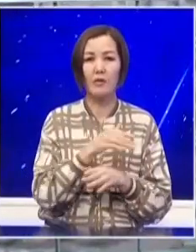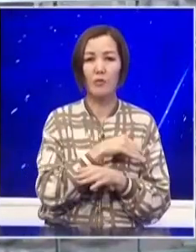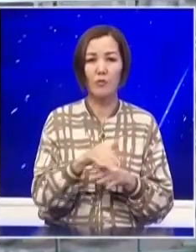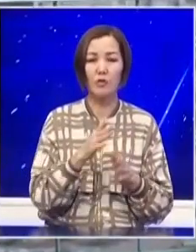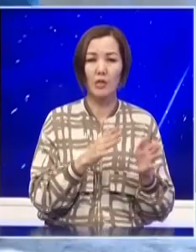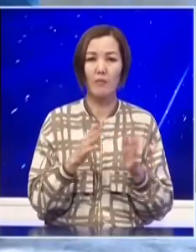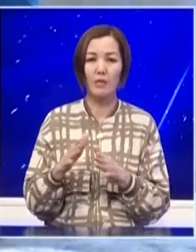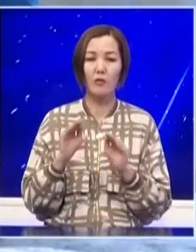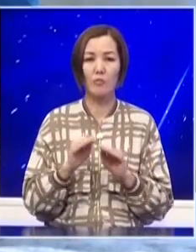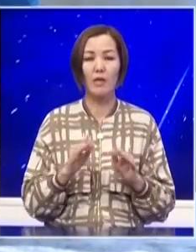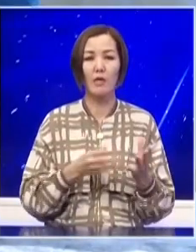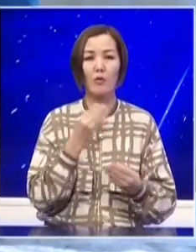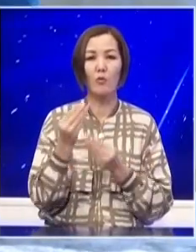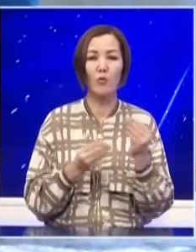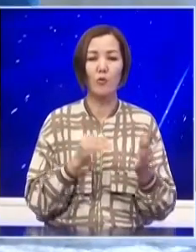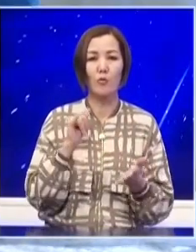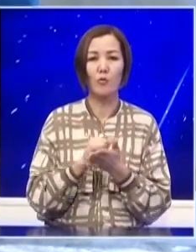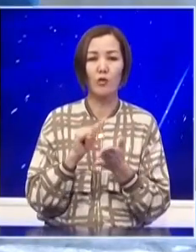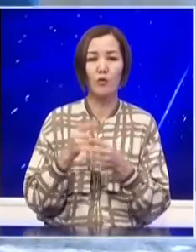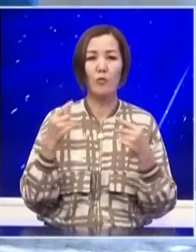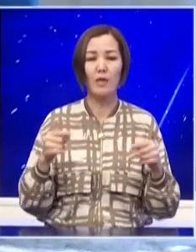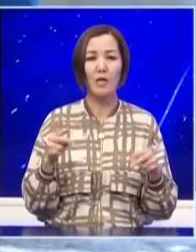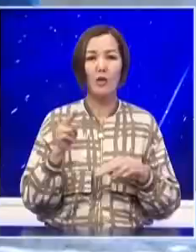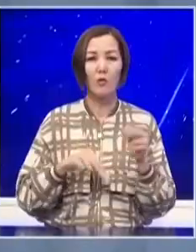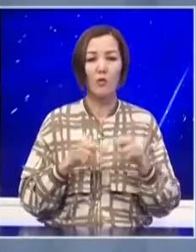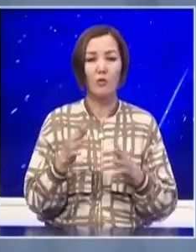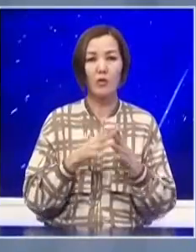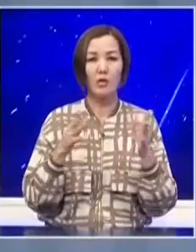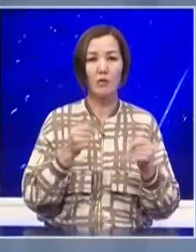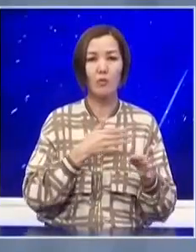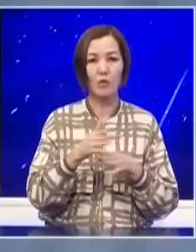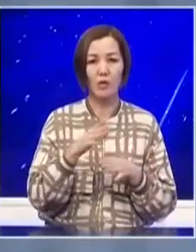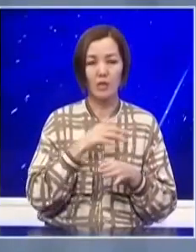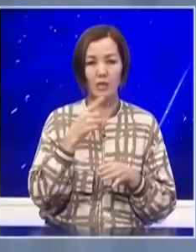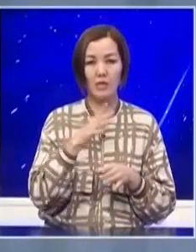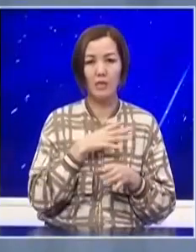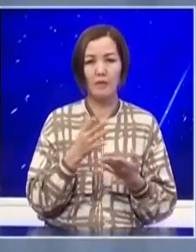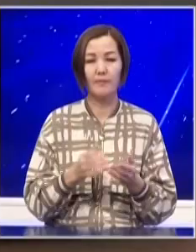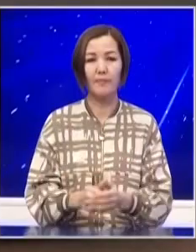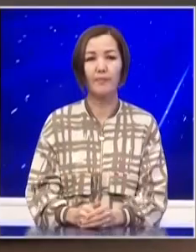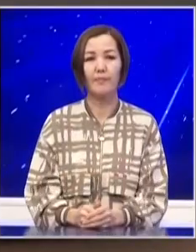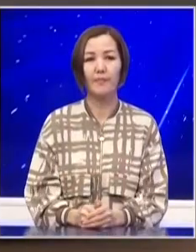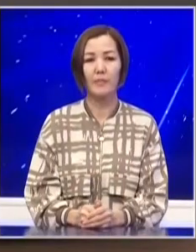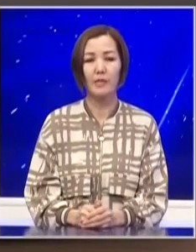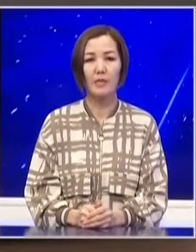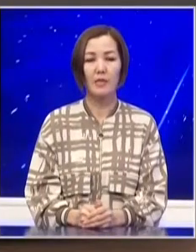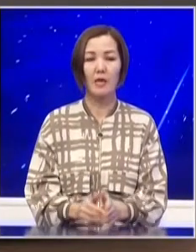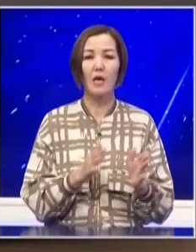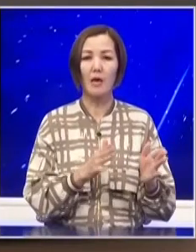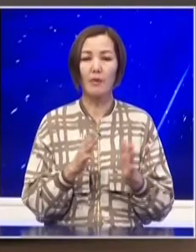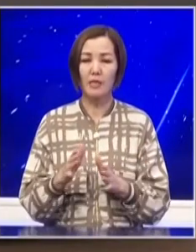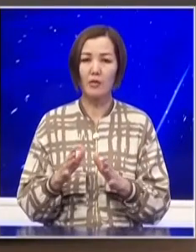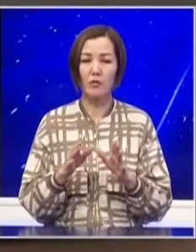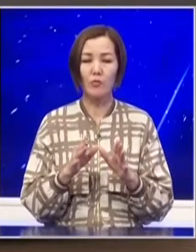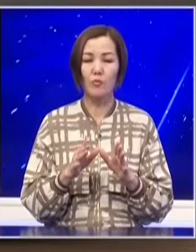абаттандыру, балаларға арналған алаң орнату мен басқа да құрылыс жұмыстарына қомақты қаржы бөлінген, деді Данияр Қоңырбаев. Абаттандыру